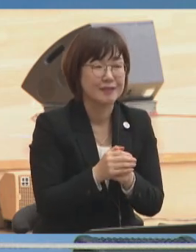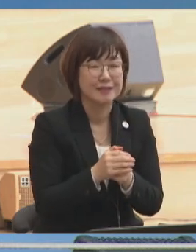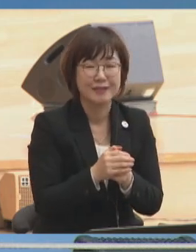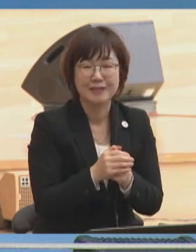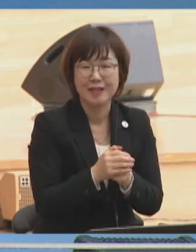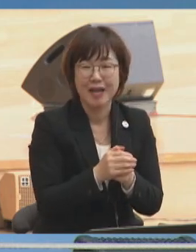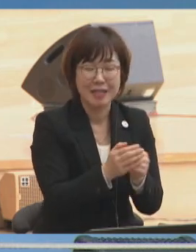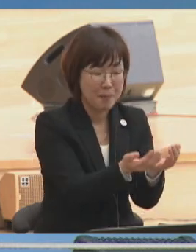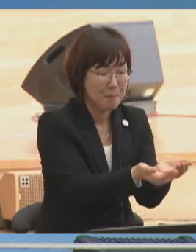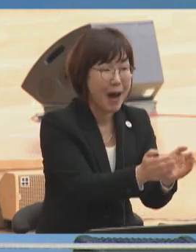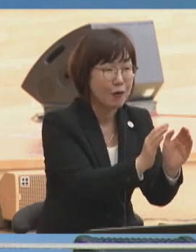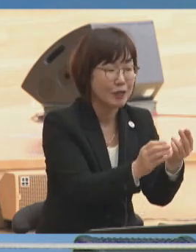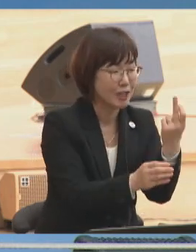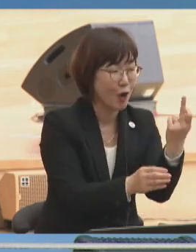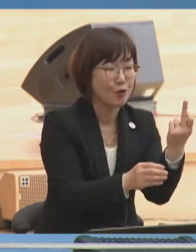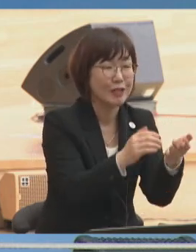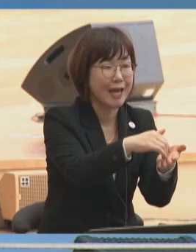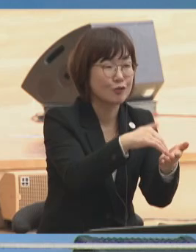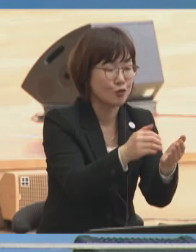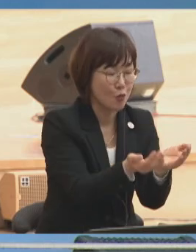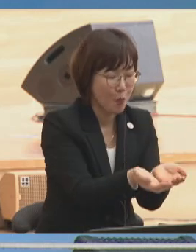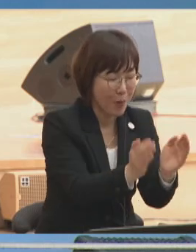출처가 어디에서 나왔을까요?